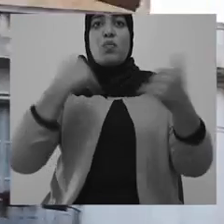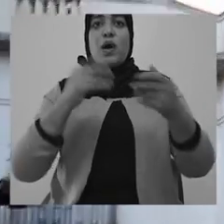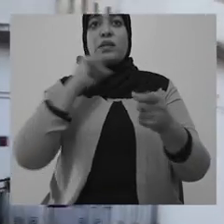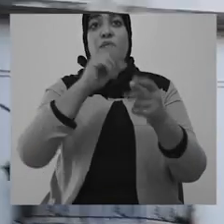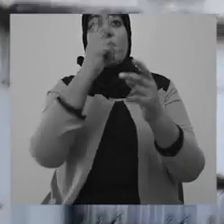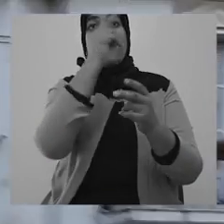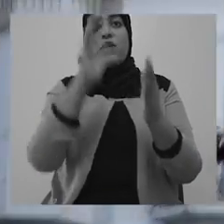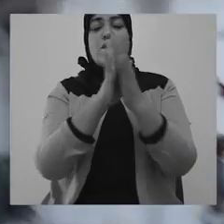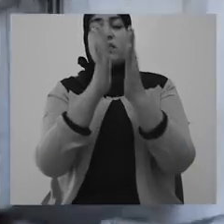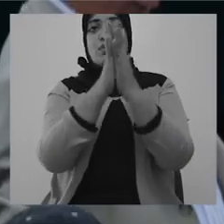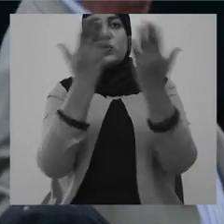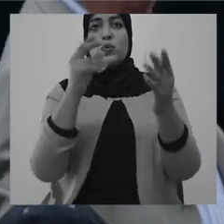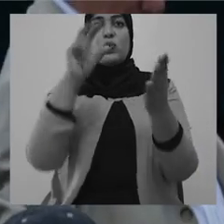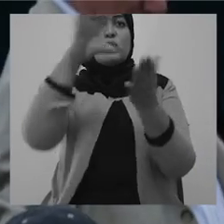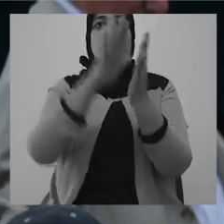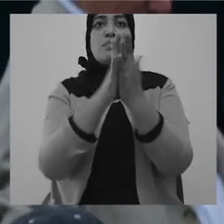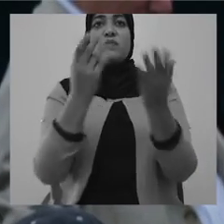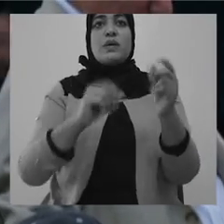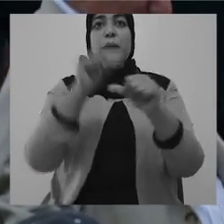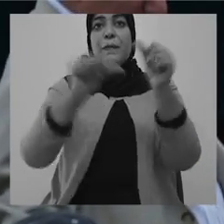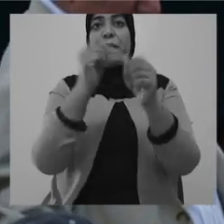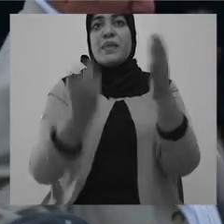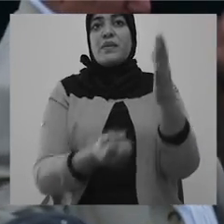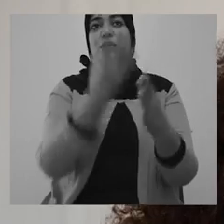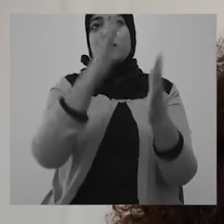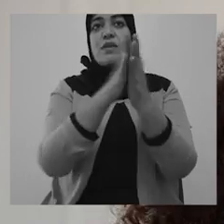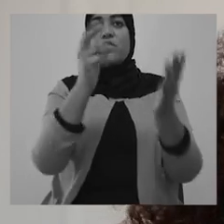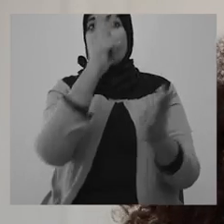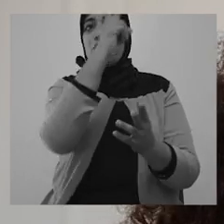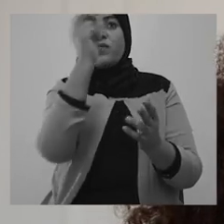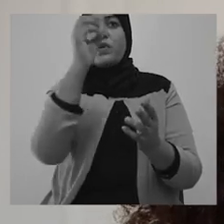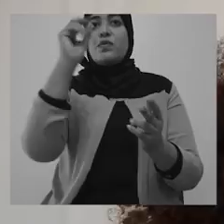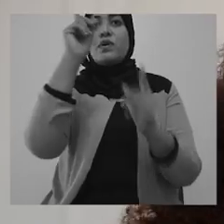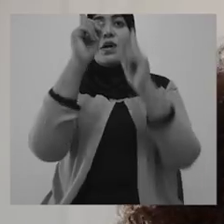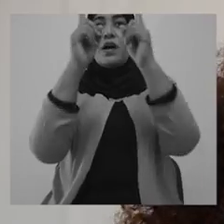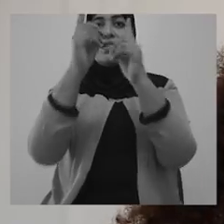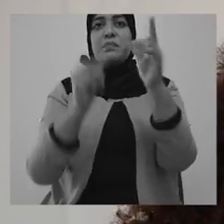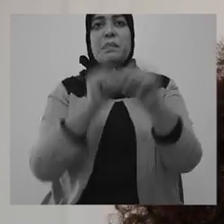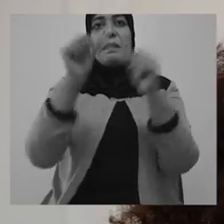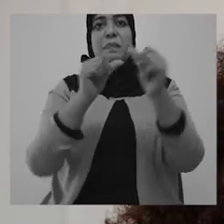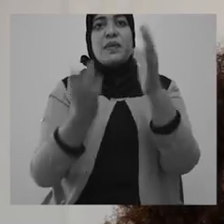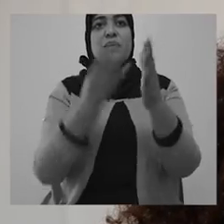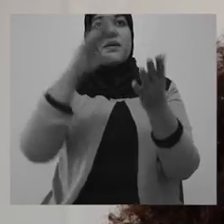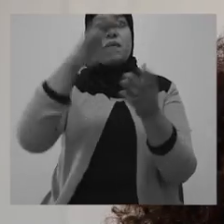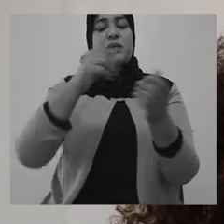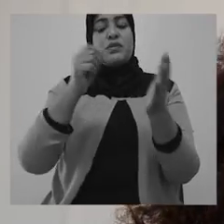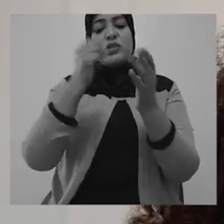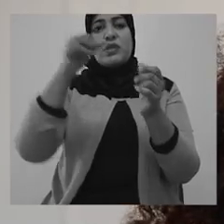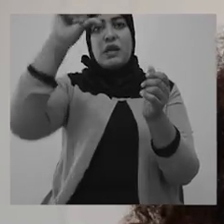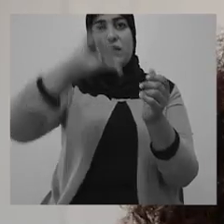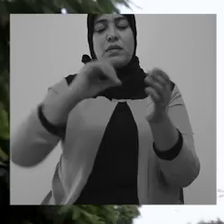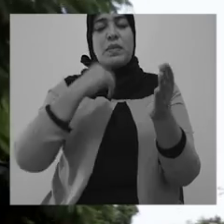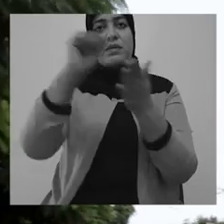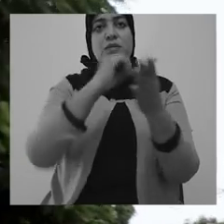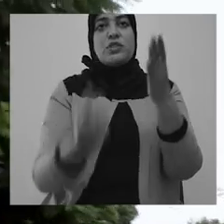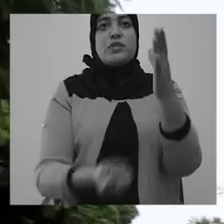la date de 2011 avec des manifestations qui ont impliqué des réformes au niveau constitutionnel et qui